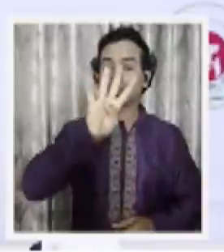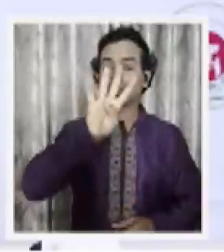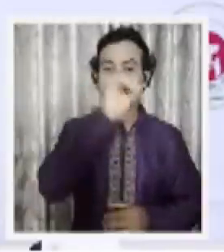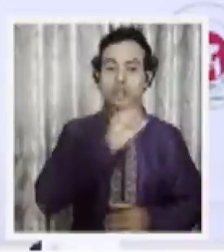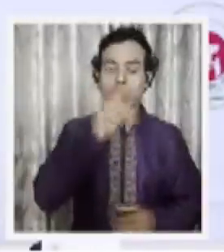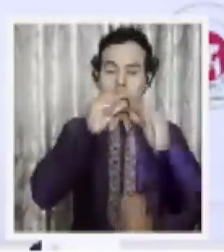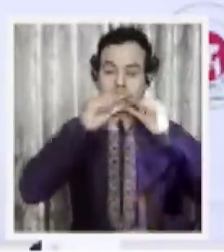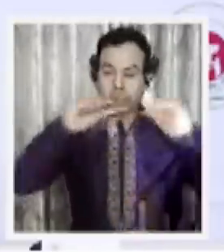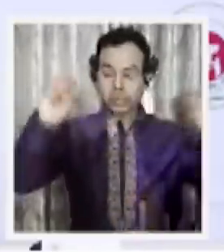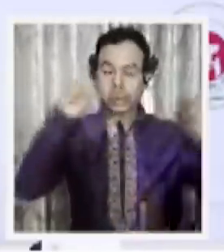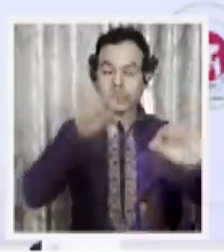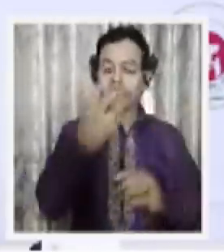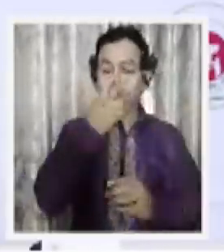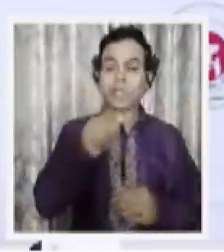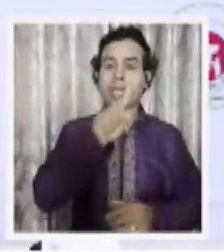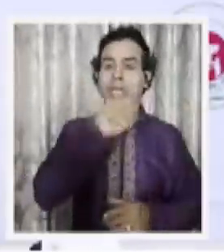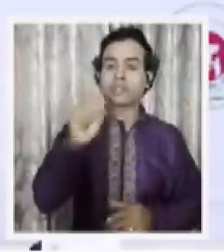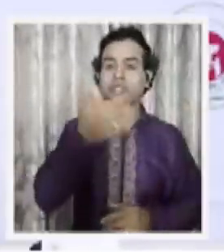160টি।